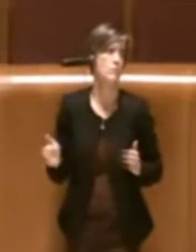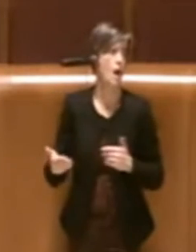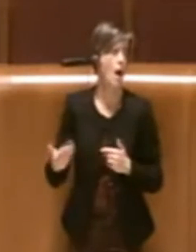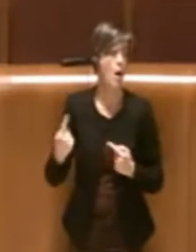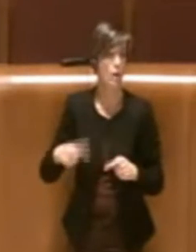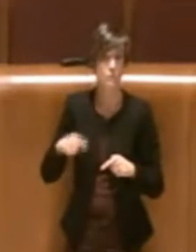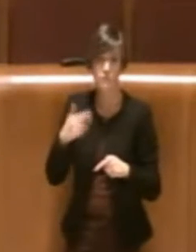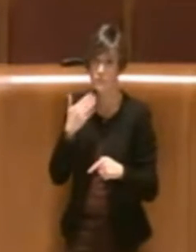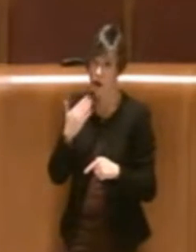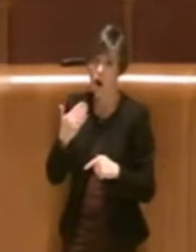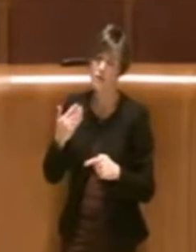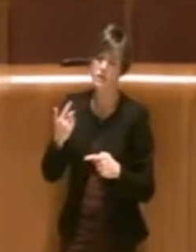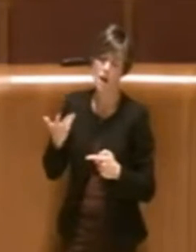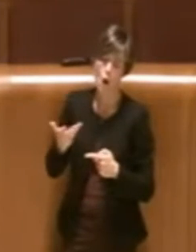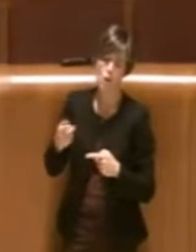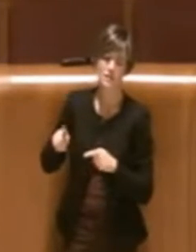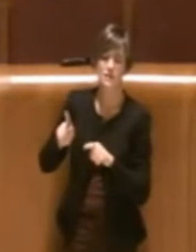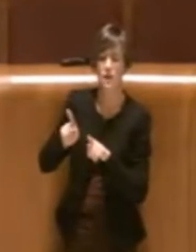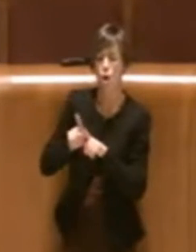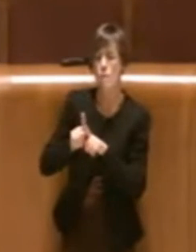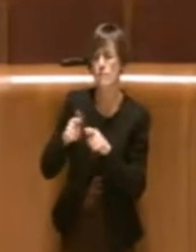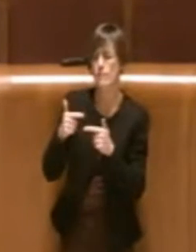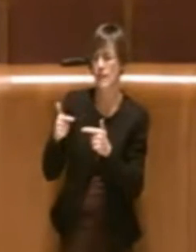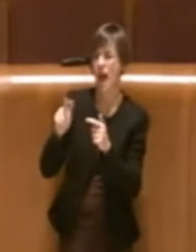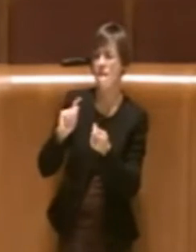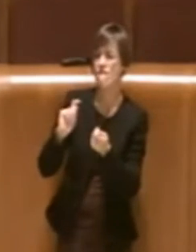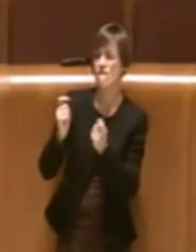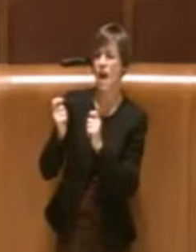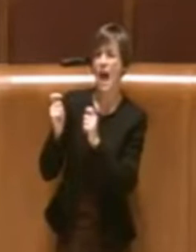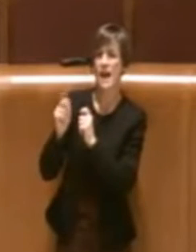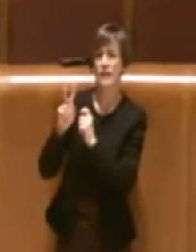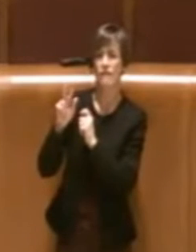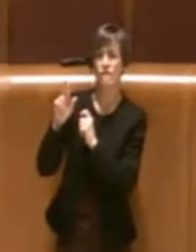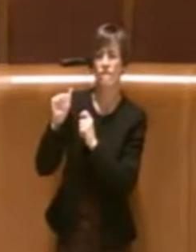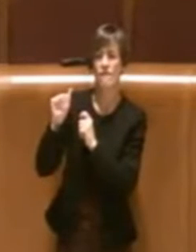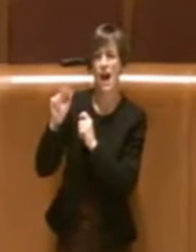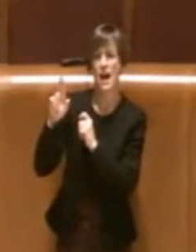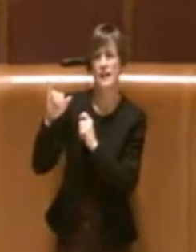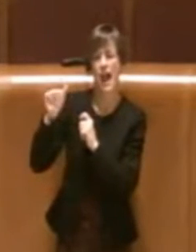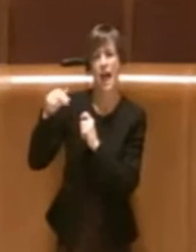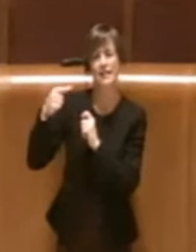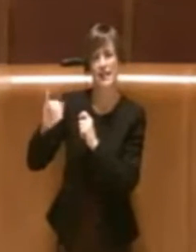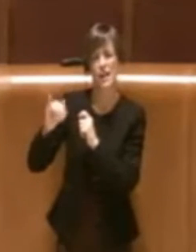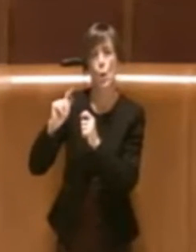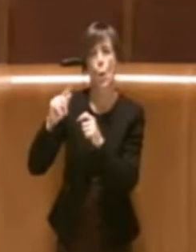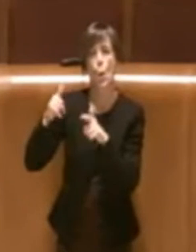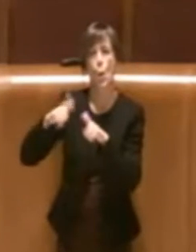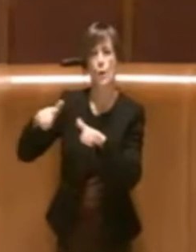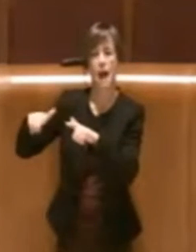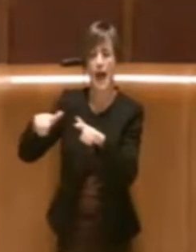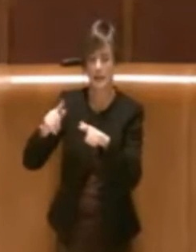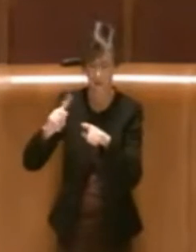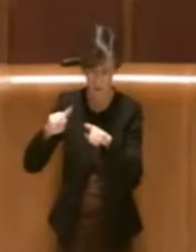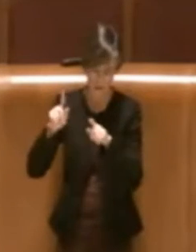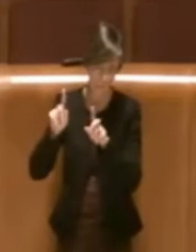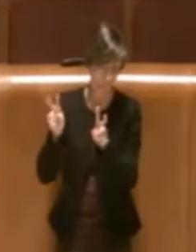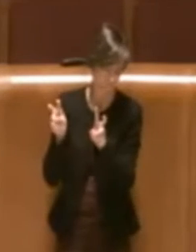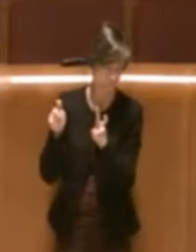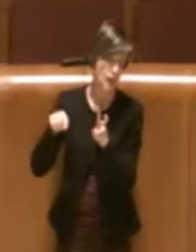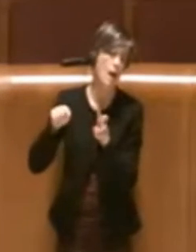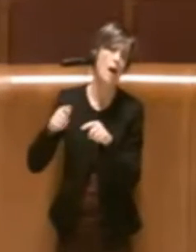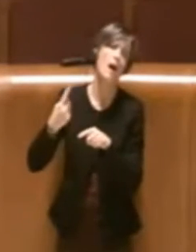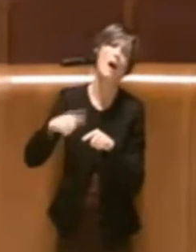dare delle varianti urbanistiche, abbiamo previsto per questi immobili nuove destinazioni d'uso che però